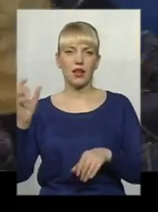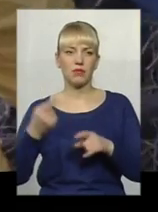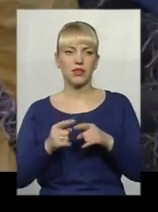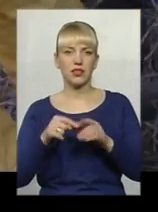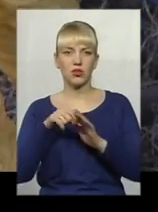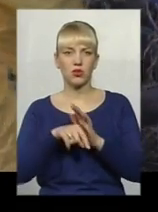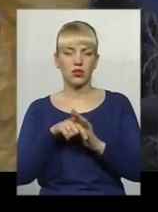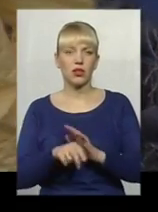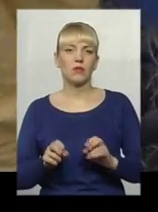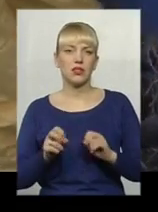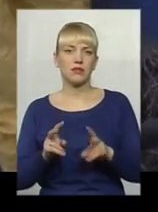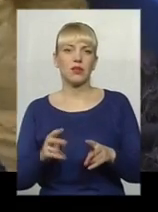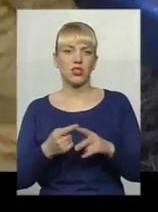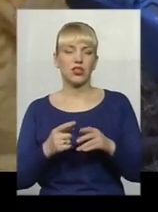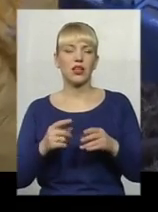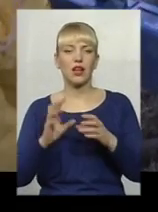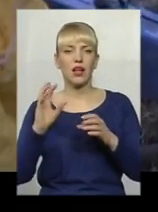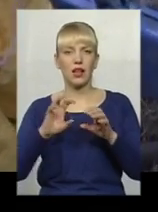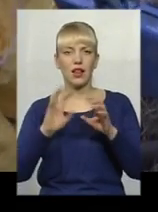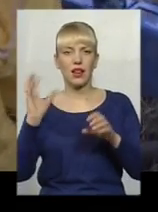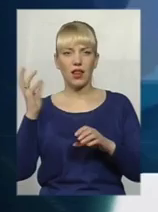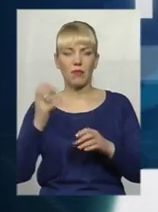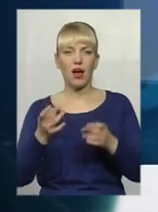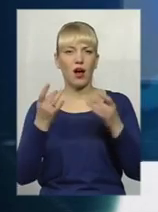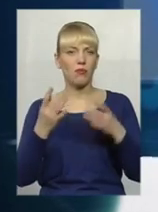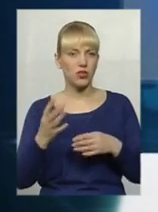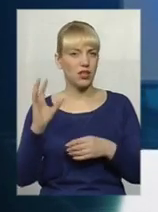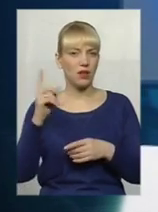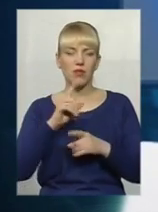для навколишнього середовища ламп. Звичайні лампи приймати не будуть.